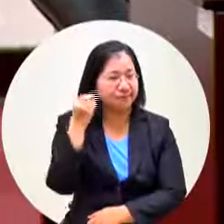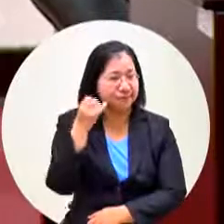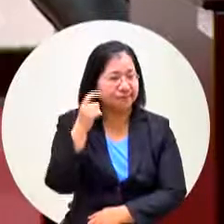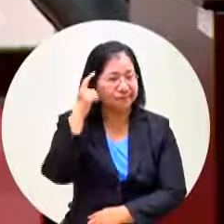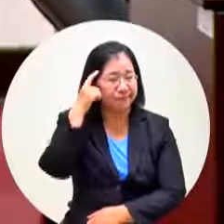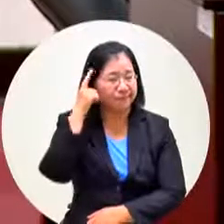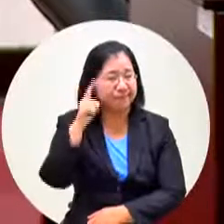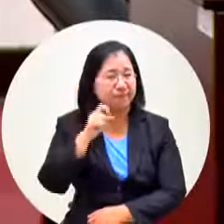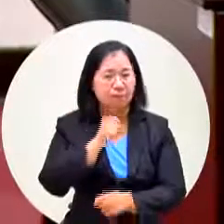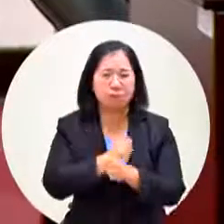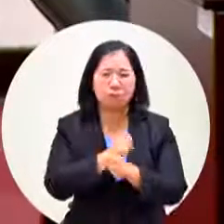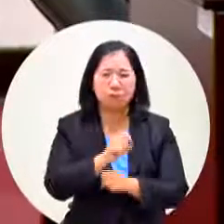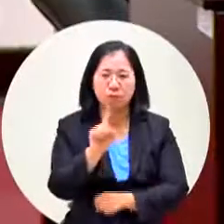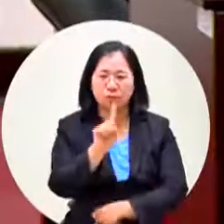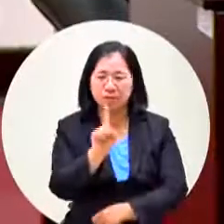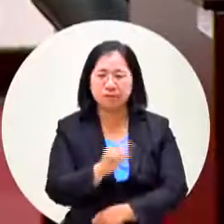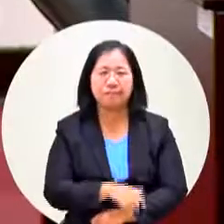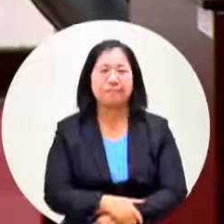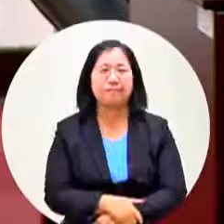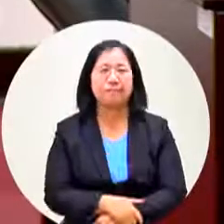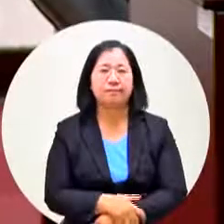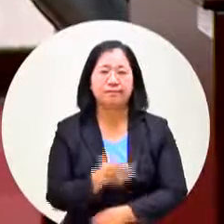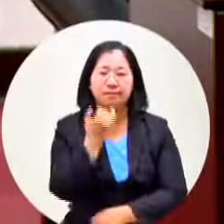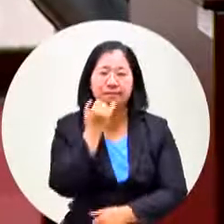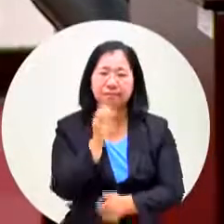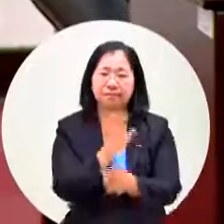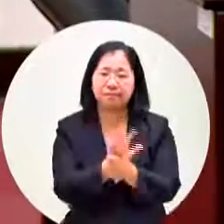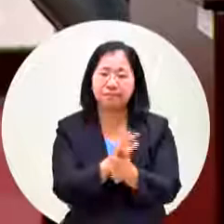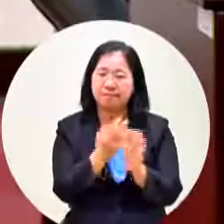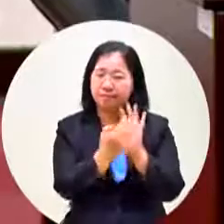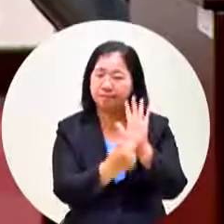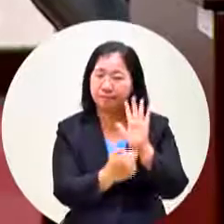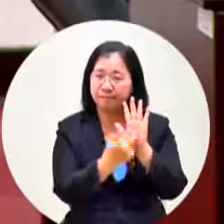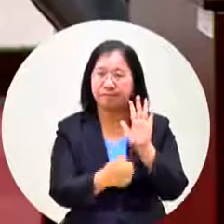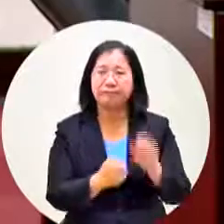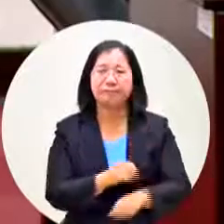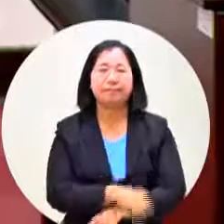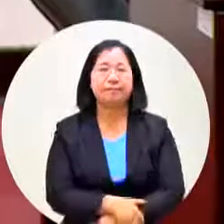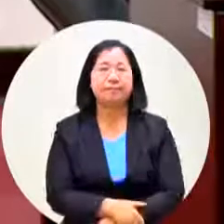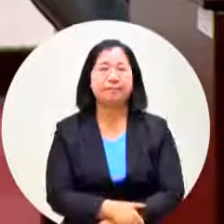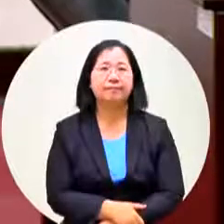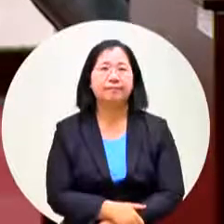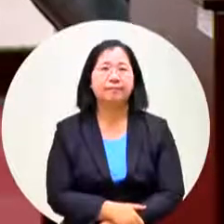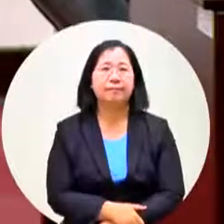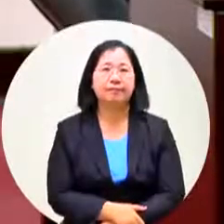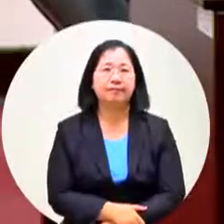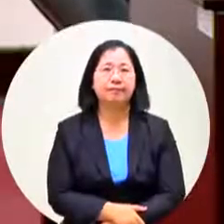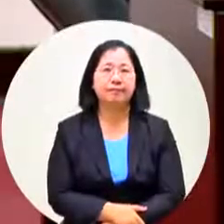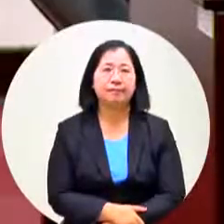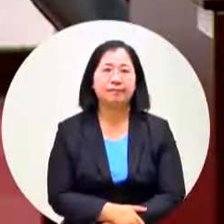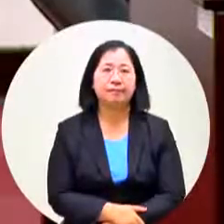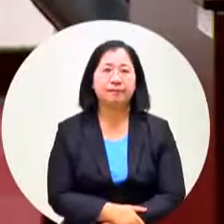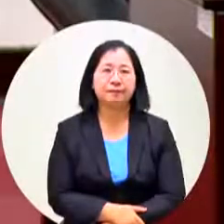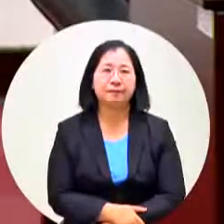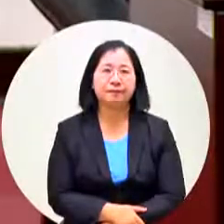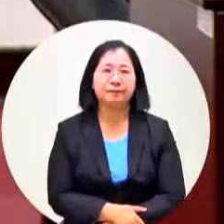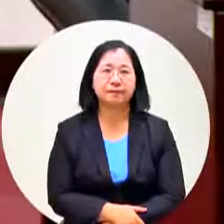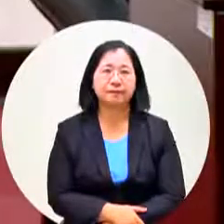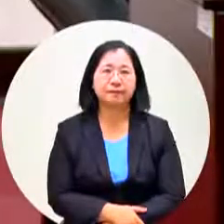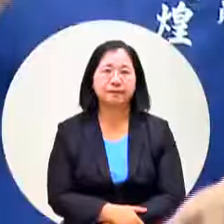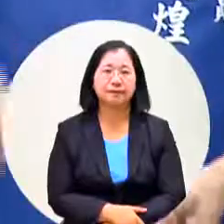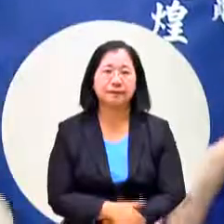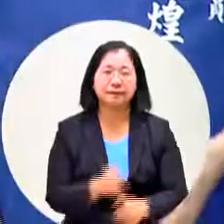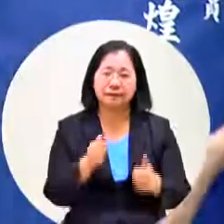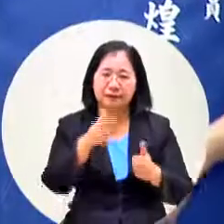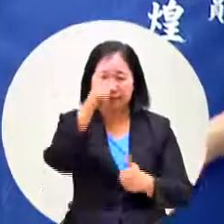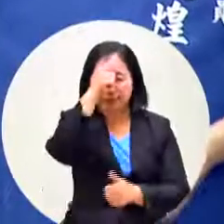好的这个做法，啊，会当来啊，简单做说明的来，请市长回答。 市长说明的。